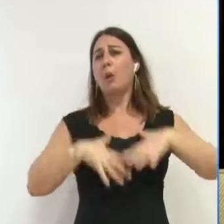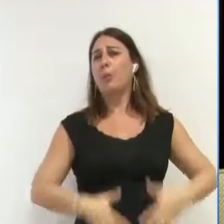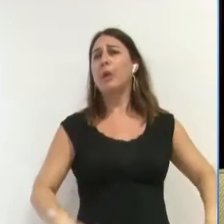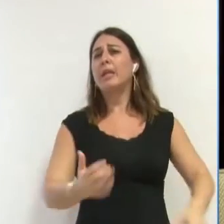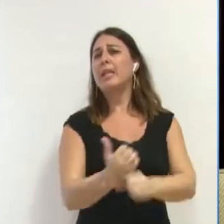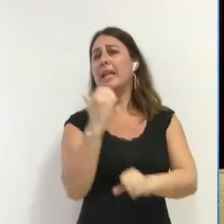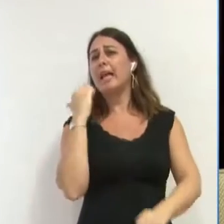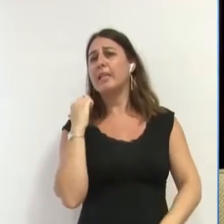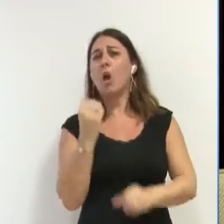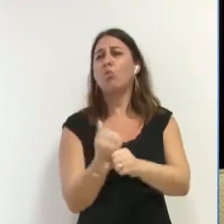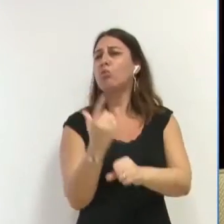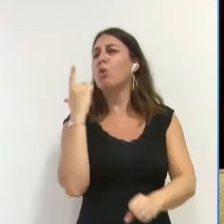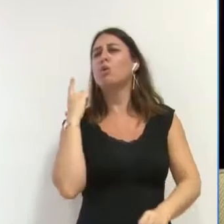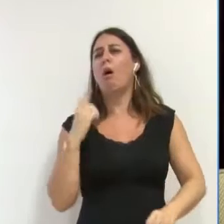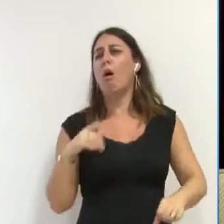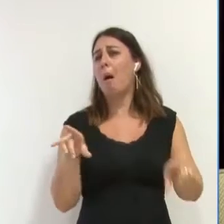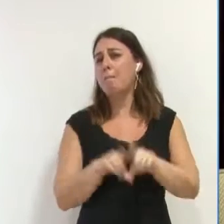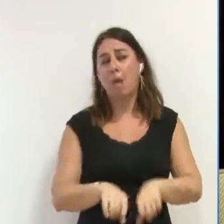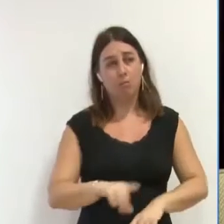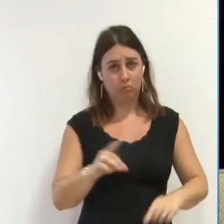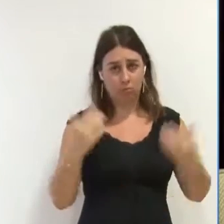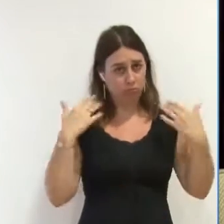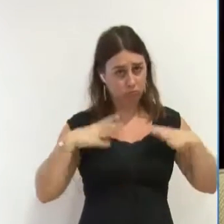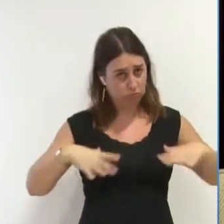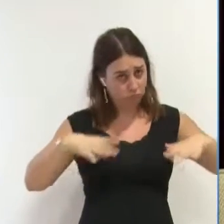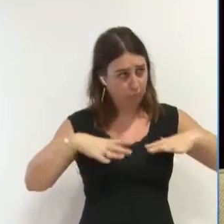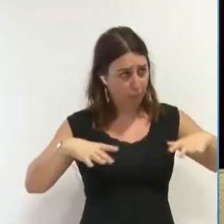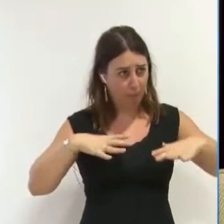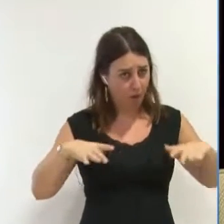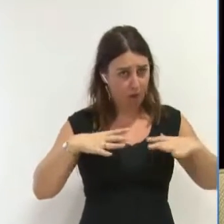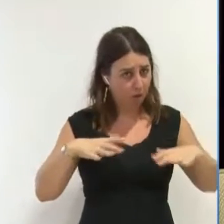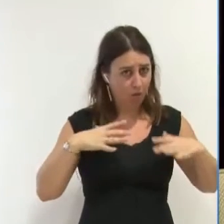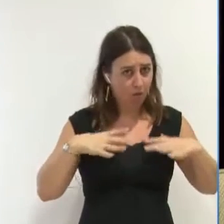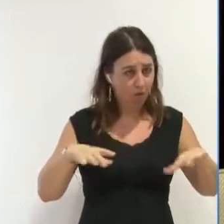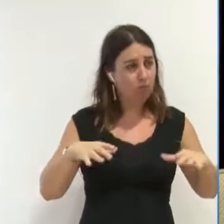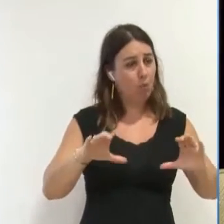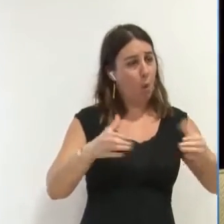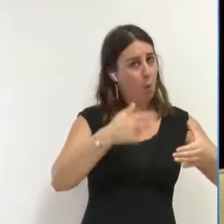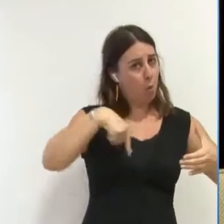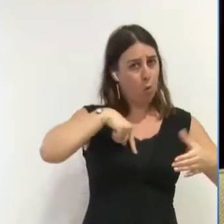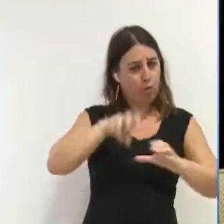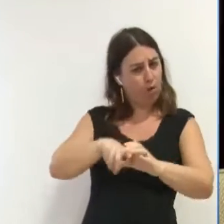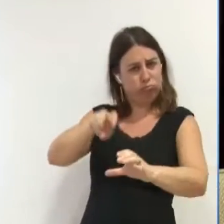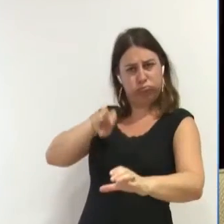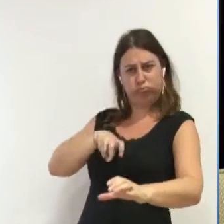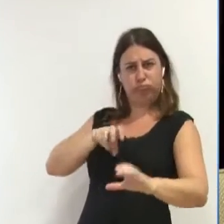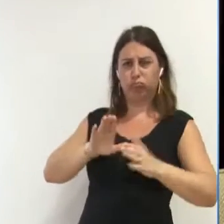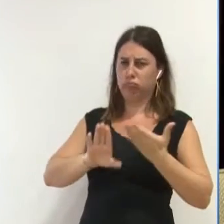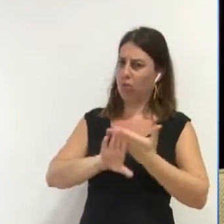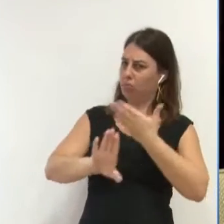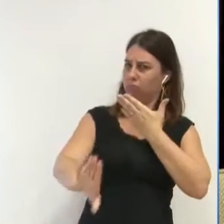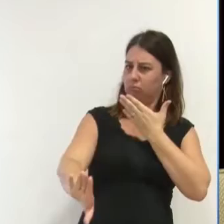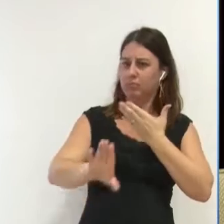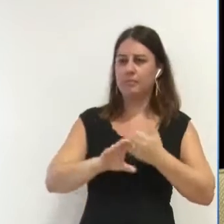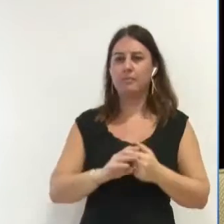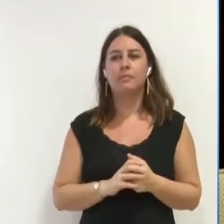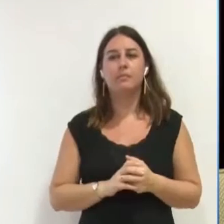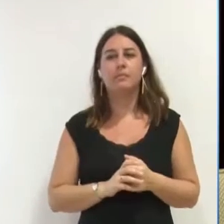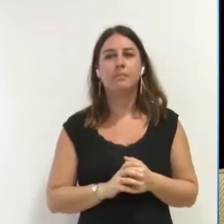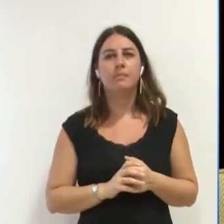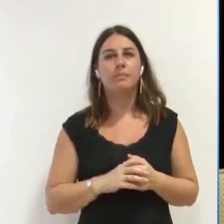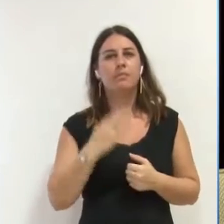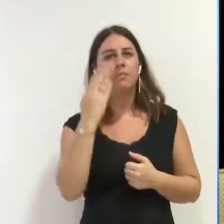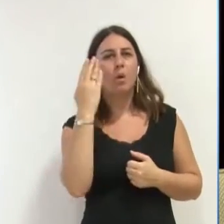de l'année dernière ou de l'année d'avant. Je ne fais pas partie de ce monde-là, et notre groupe non plus. Nous n'avons besoin